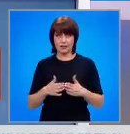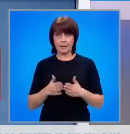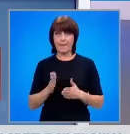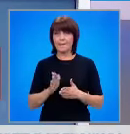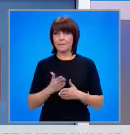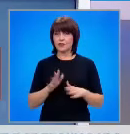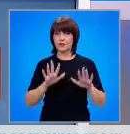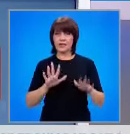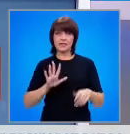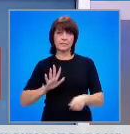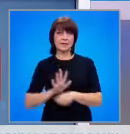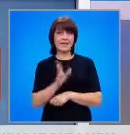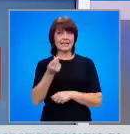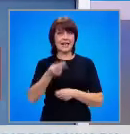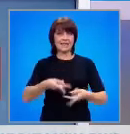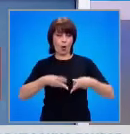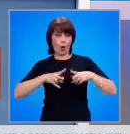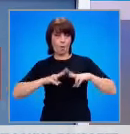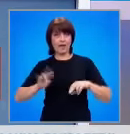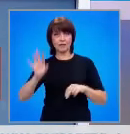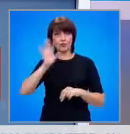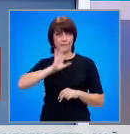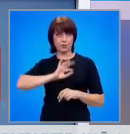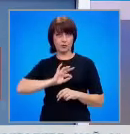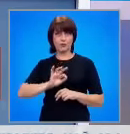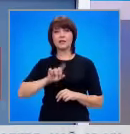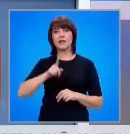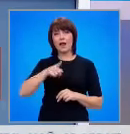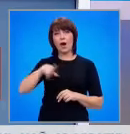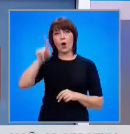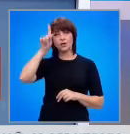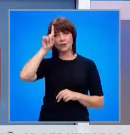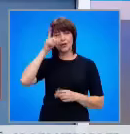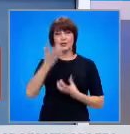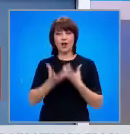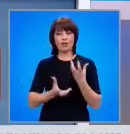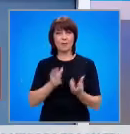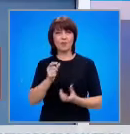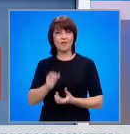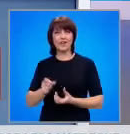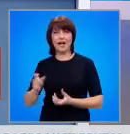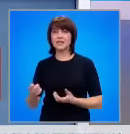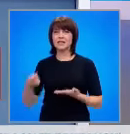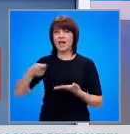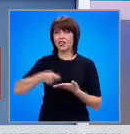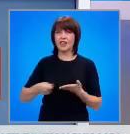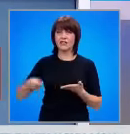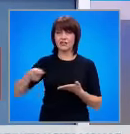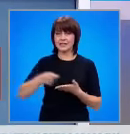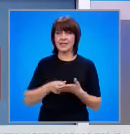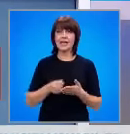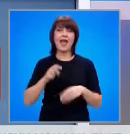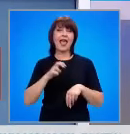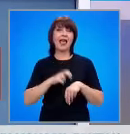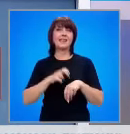Между 10 и 15 лева обратно ще получат потребителите на столичната топлофикация, на които са им начислили по-високо ДДС